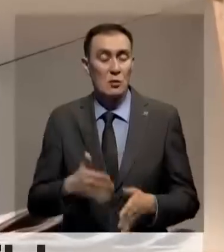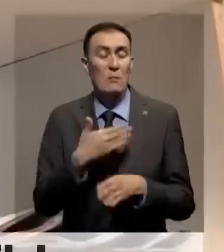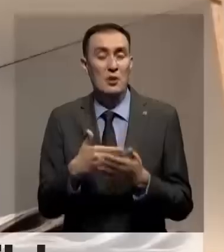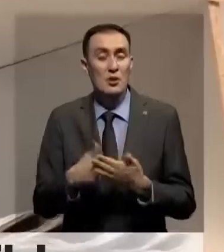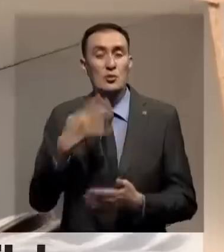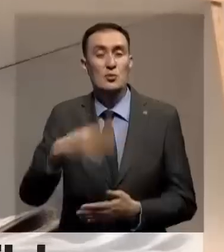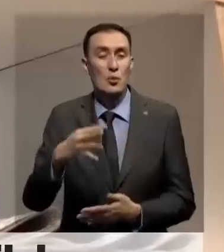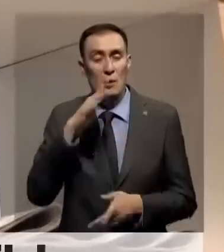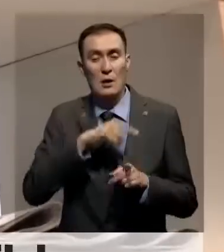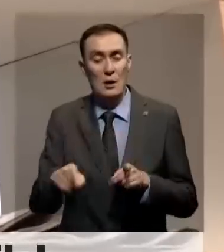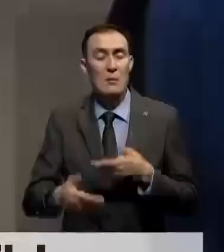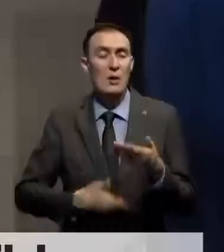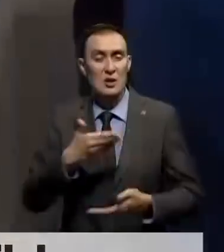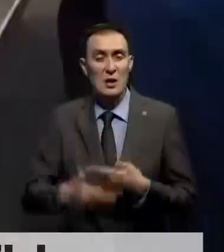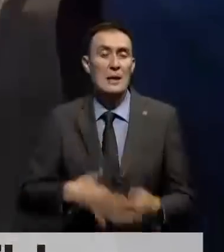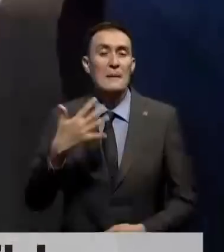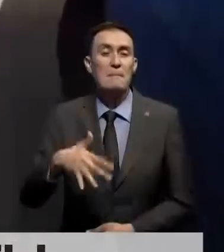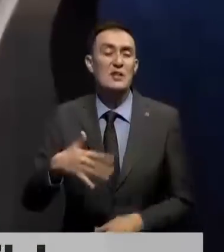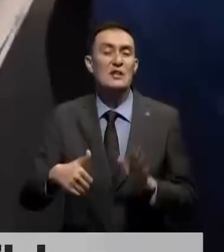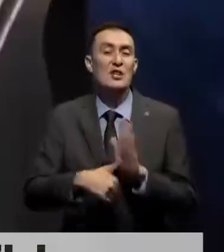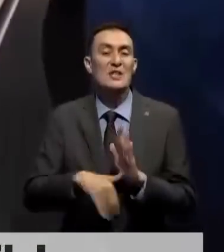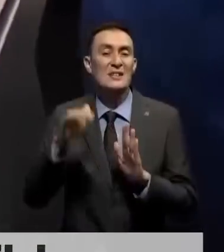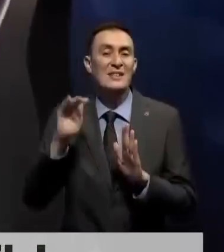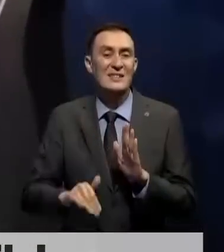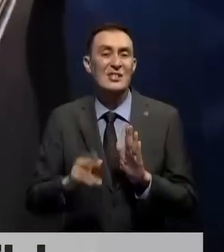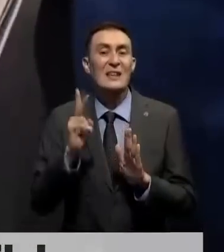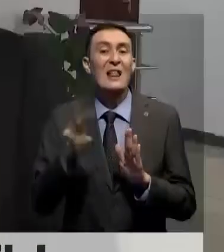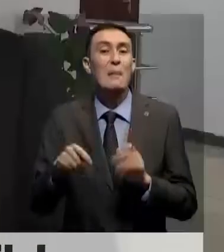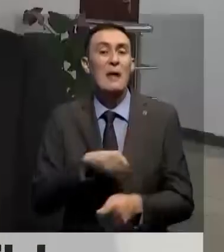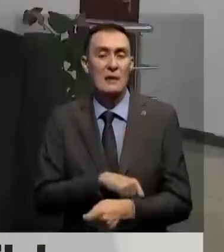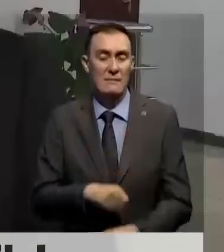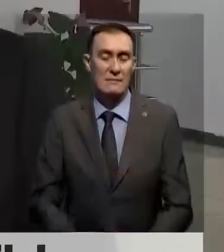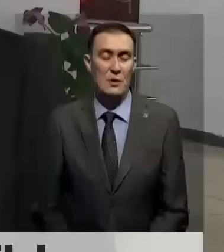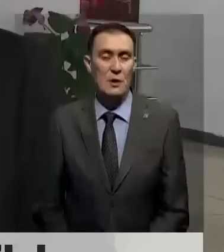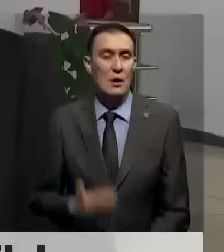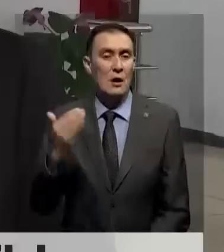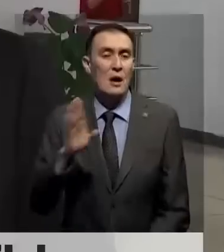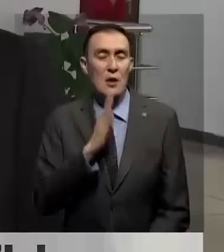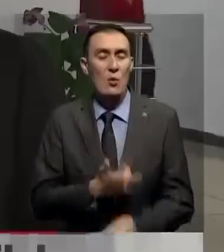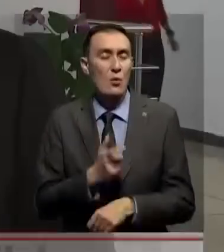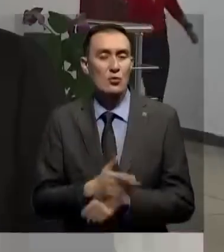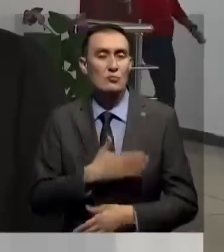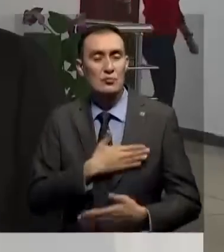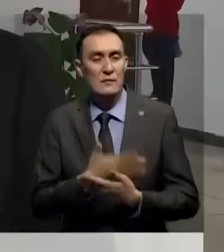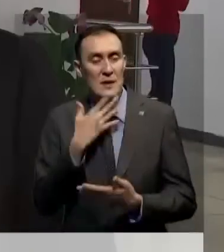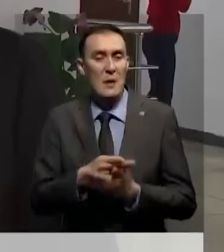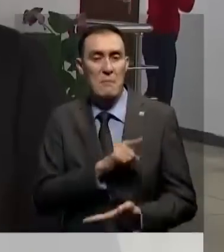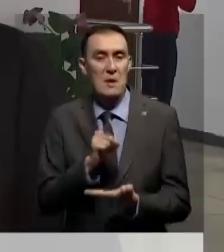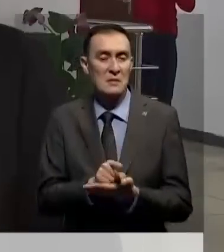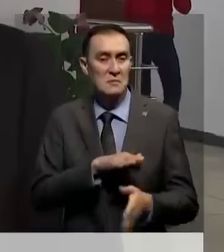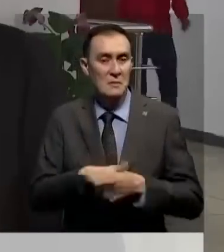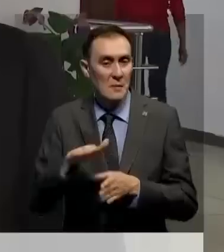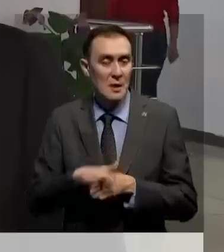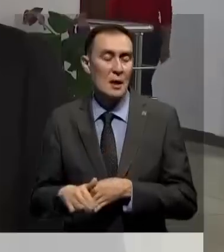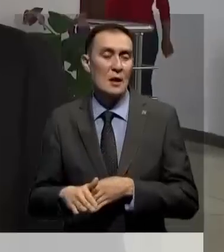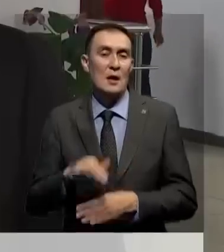почти за 40 лет она прошагала 56 тысяч километров. Она очень с душой относится к своим обязанностям.